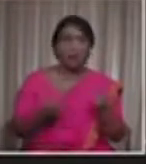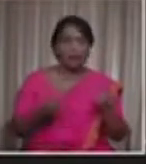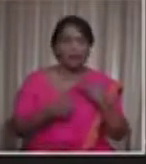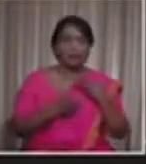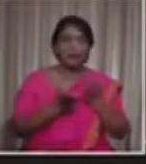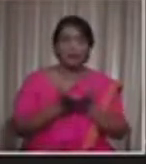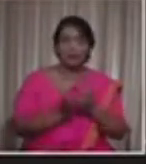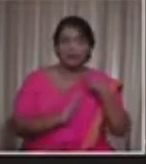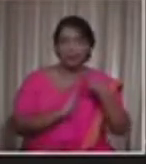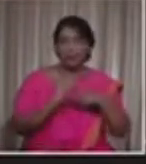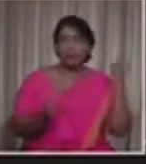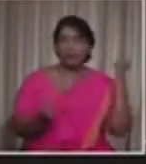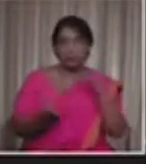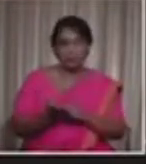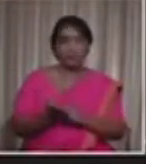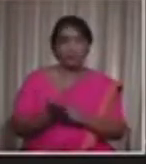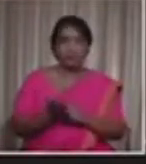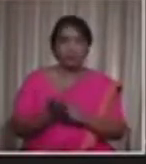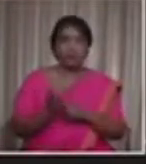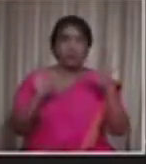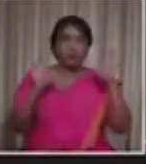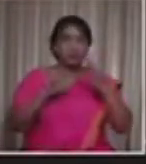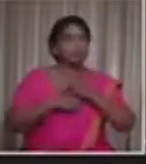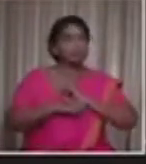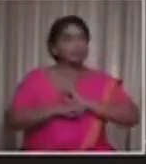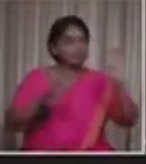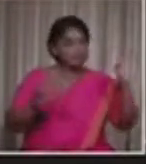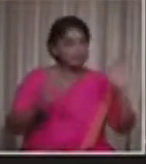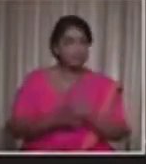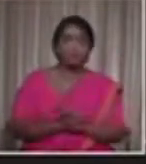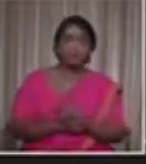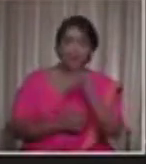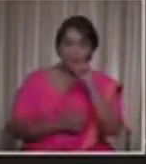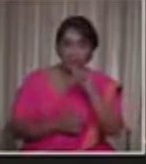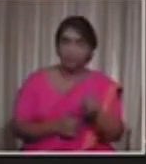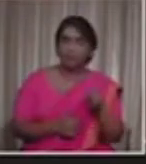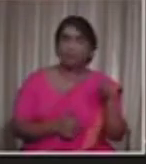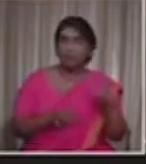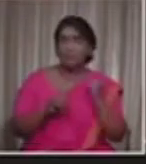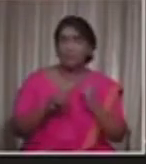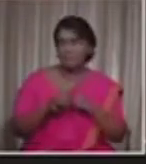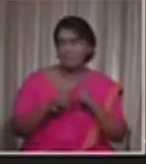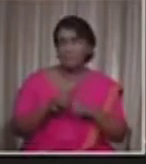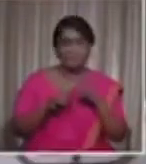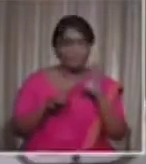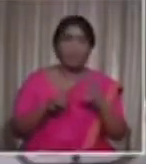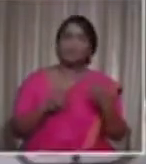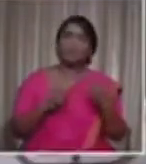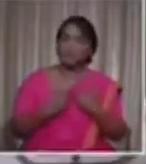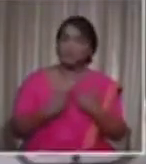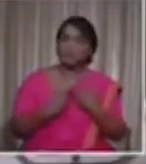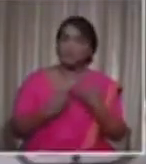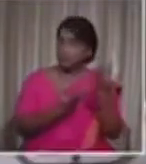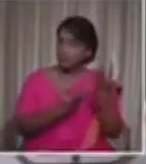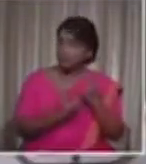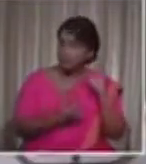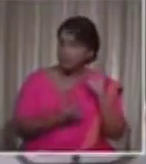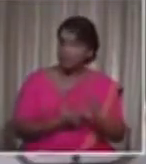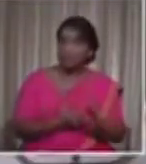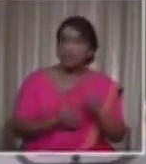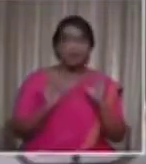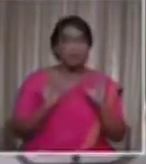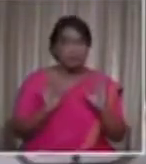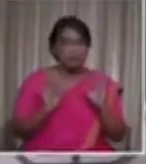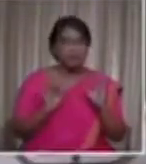නැව ලංකාවට එයි කියලා. ඊළඟ දවසේ ඒවා බෙදා හරින්ට. ඇත්ත වශයෙන් මෙතනත් ප්‍රශ්නයක් තිබුණා. අපිට ගන්ට තිබුණේ